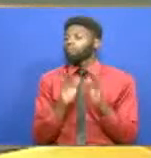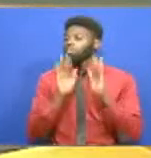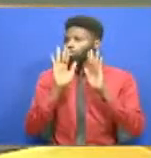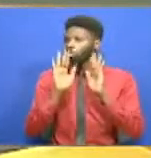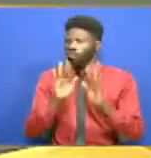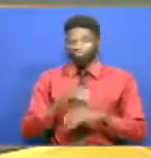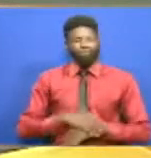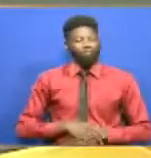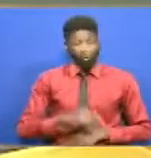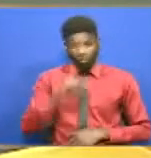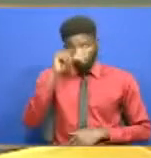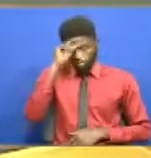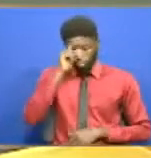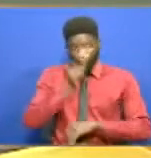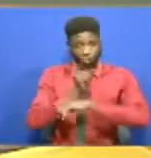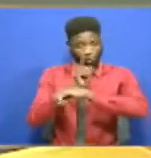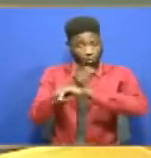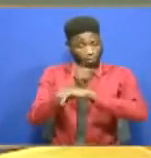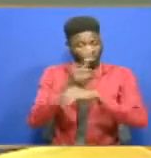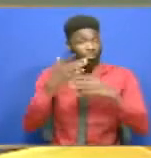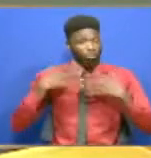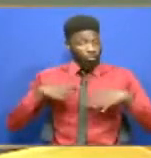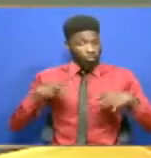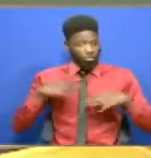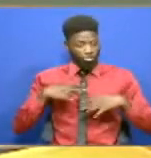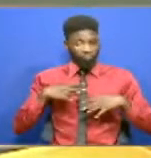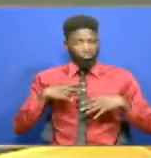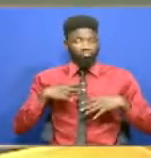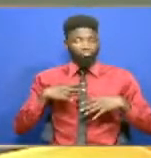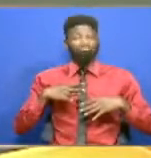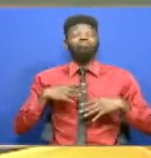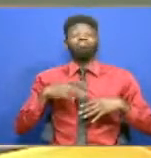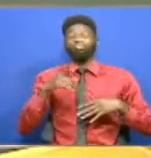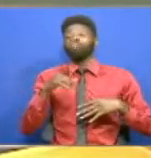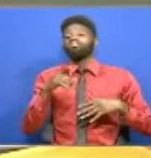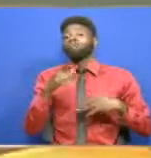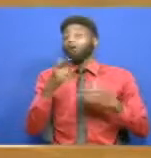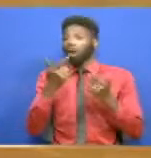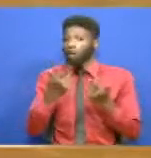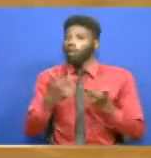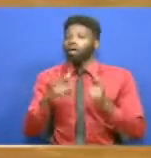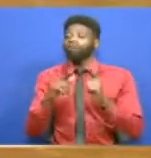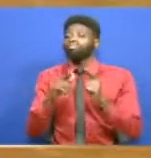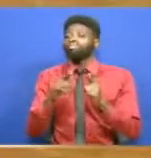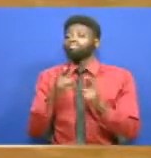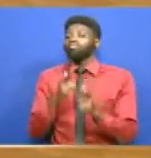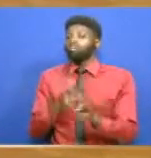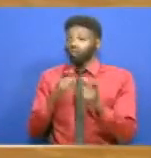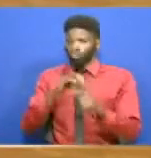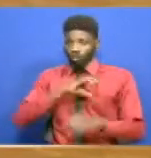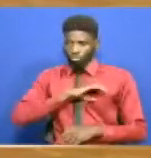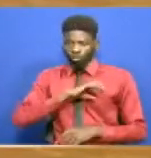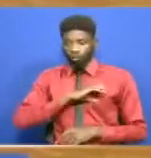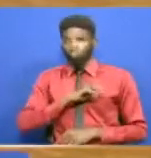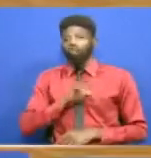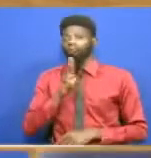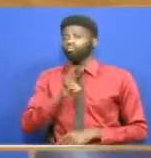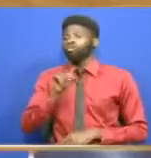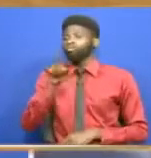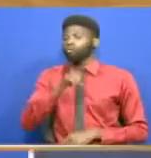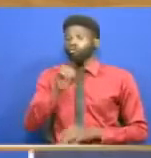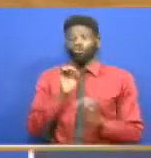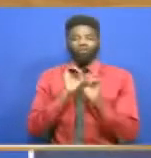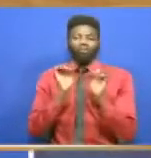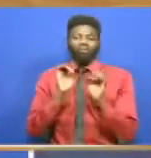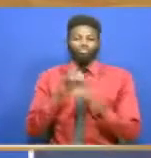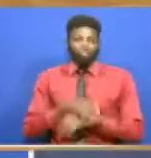serikali imetahadharisha watu walioidhinishwa kumiliki bunduki humo nchini dhidi ya kuzitumia vibaya kufuatia kwanza kwa muda wa mwezi mmoja